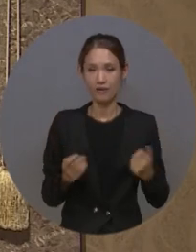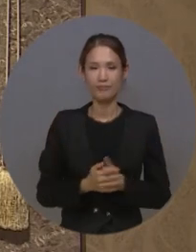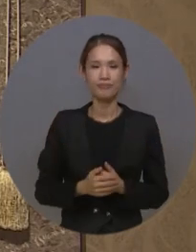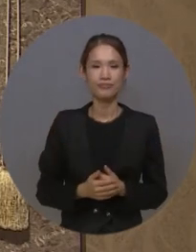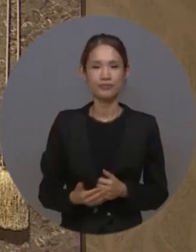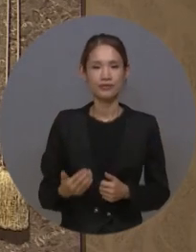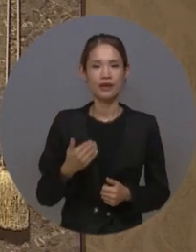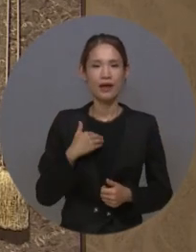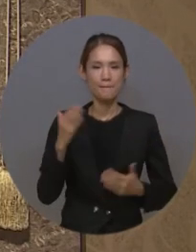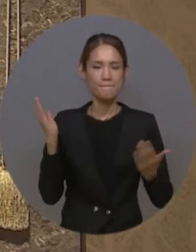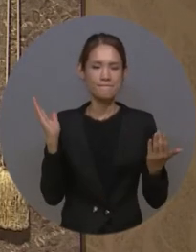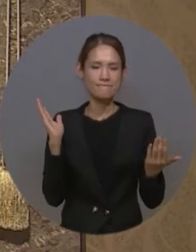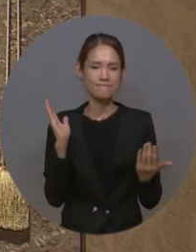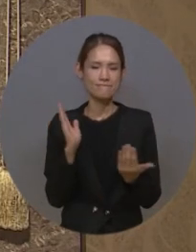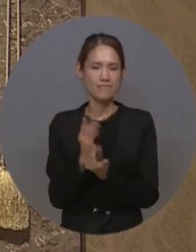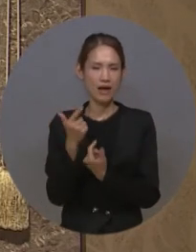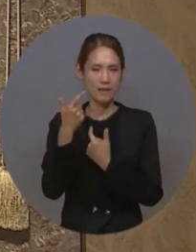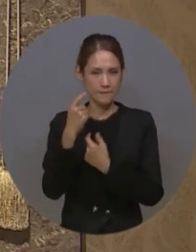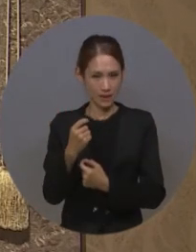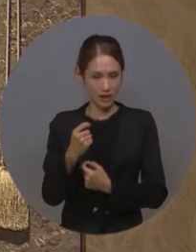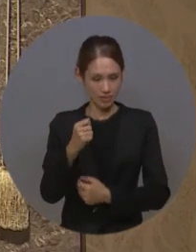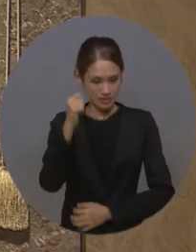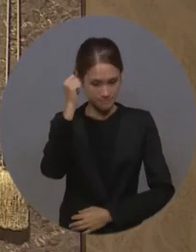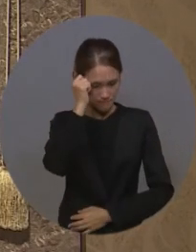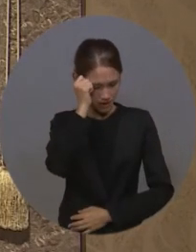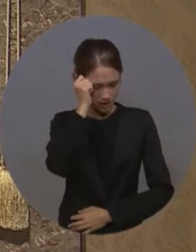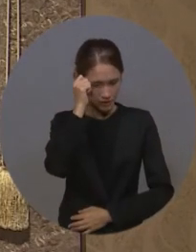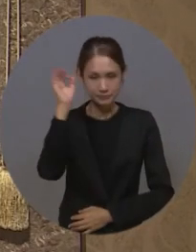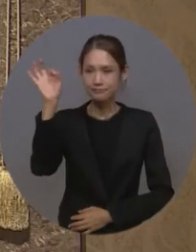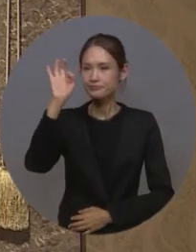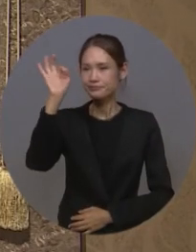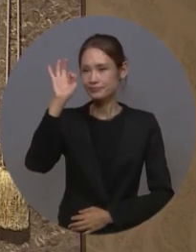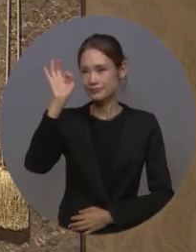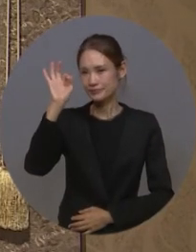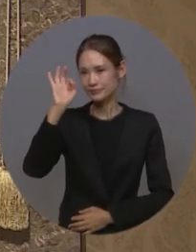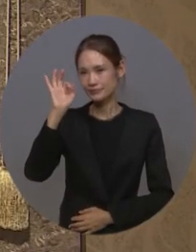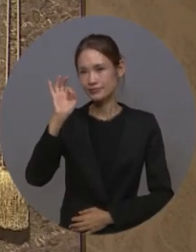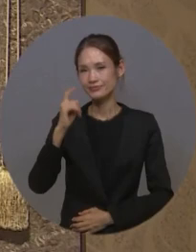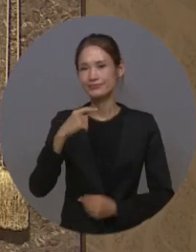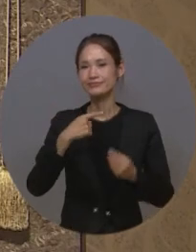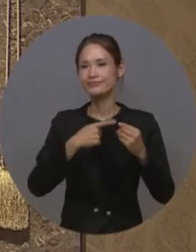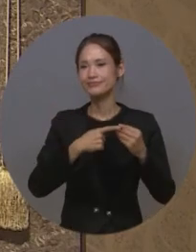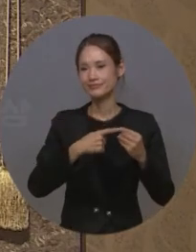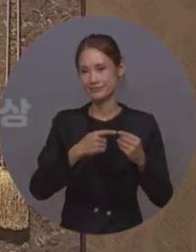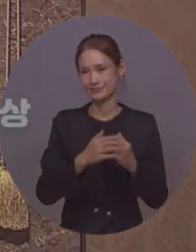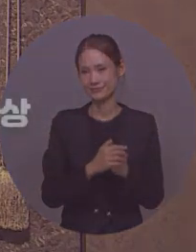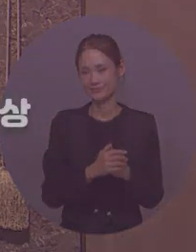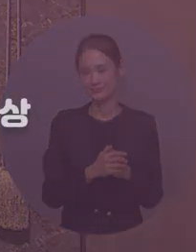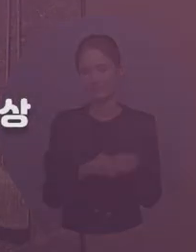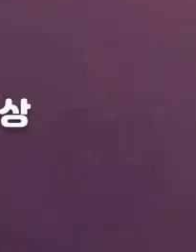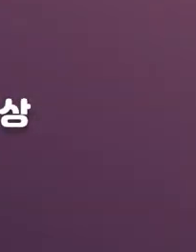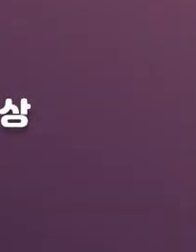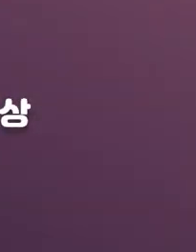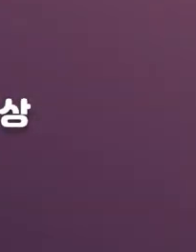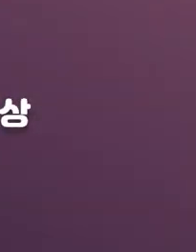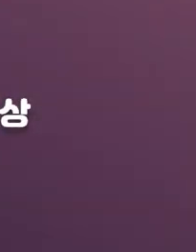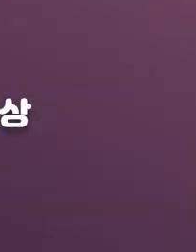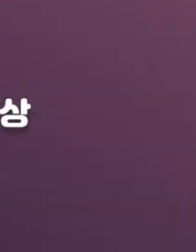맞추는 베개를 하는 거 가 제 첫 번째 대중적이지 요 내내